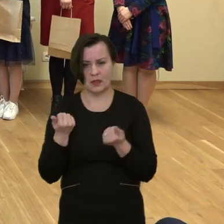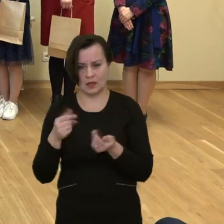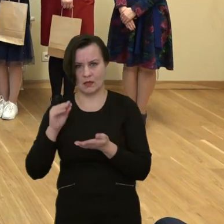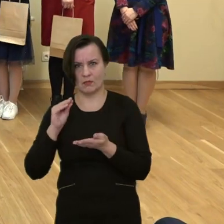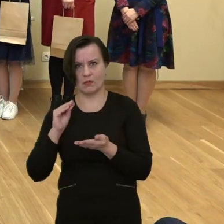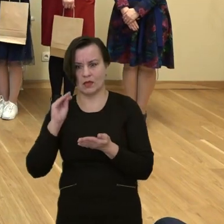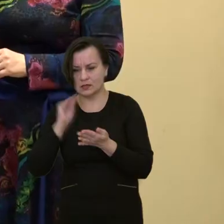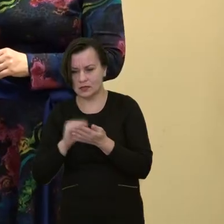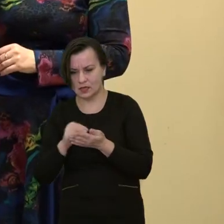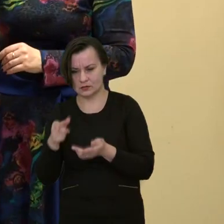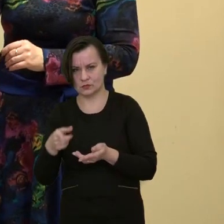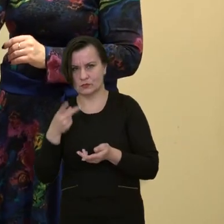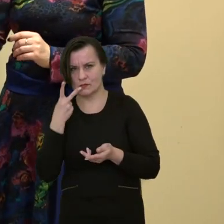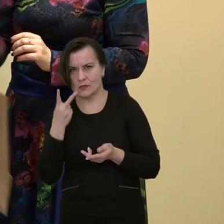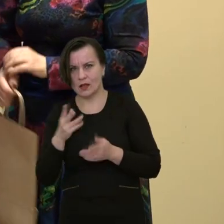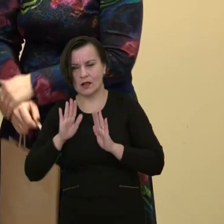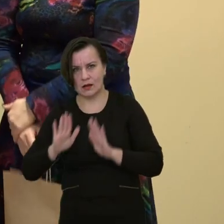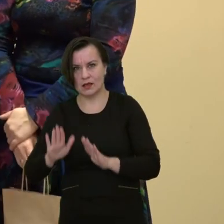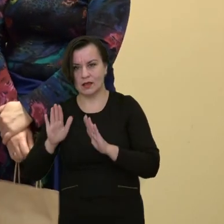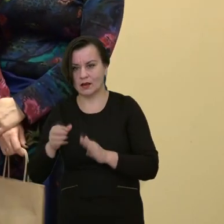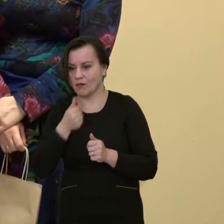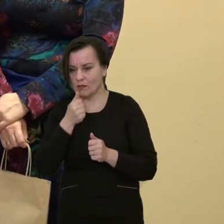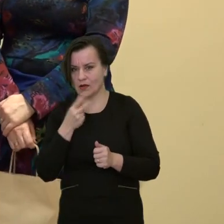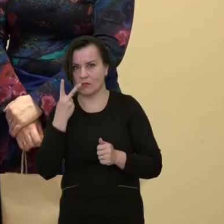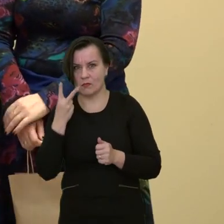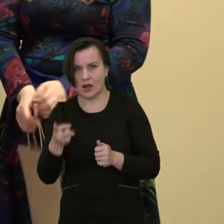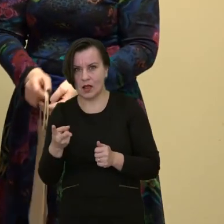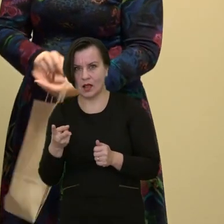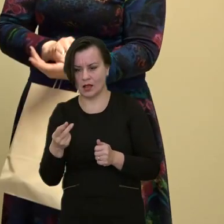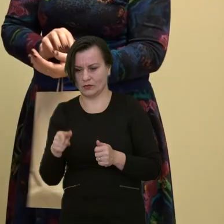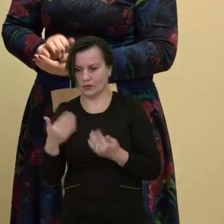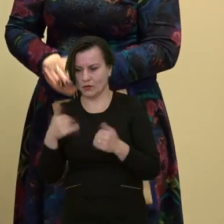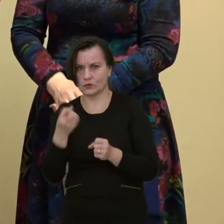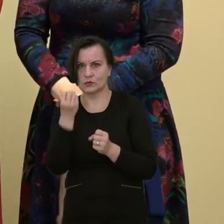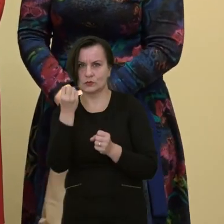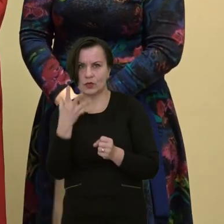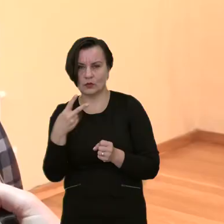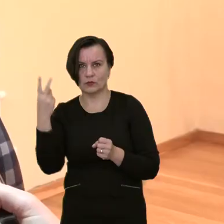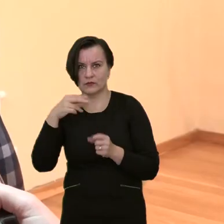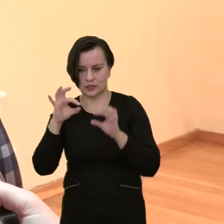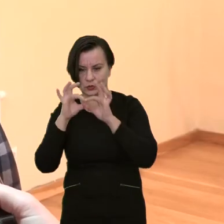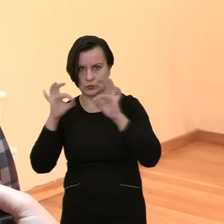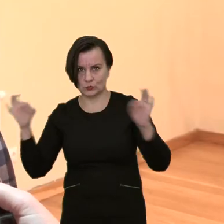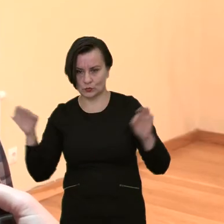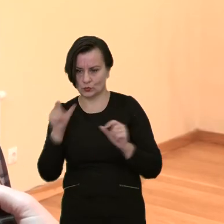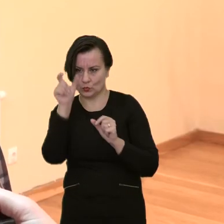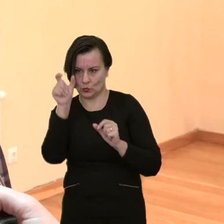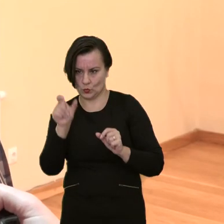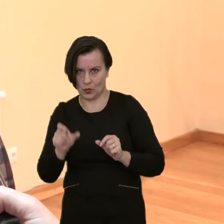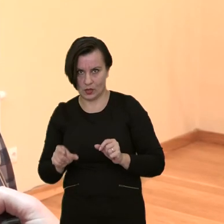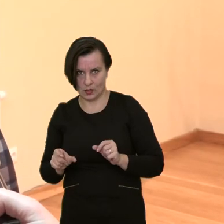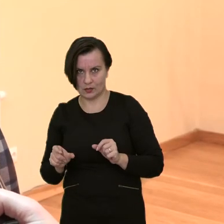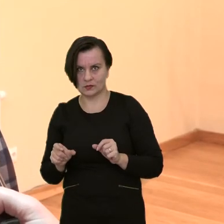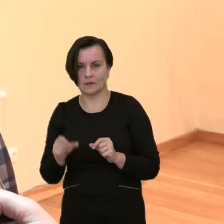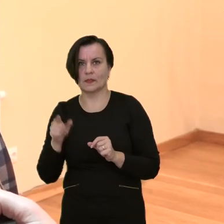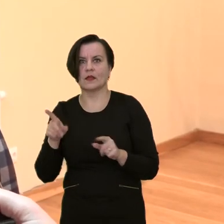išlėto, bet tas rezultatas, kai jau yra pasiekiamas, tas jau, kai jau mato vaikas iš 15, iš 20 siūlų